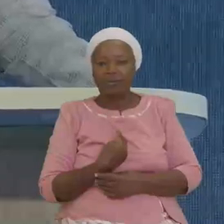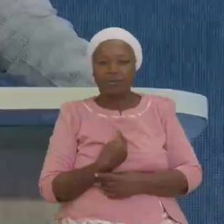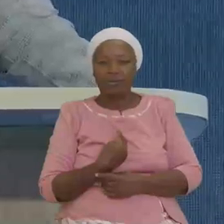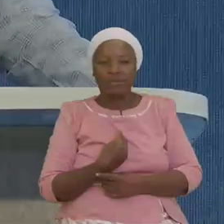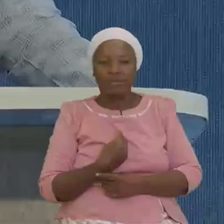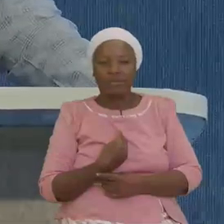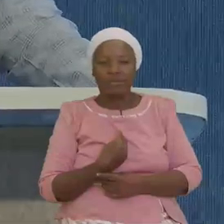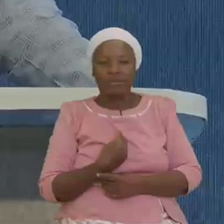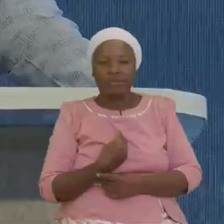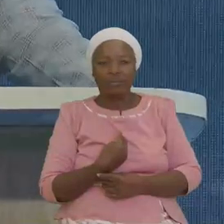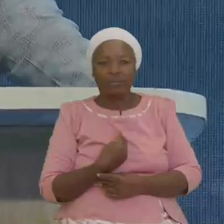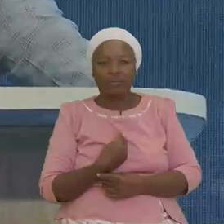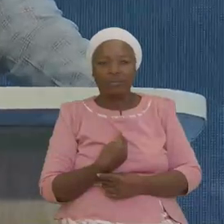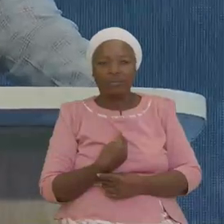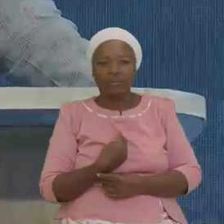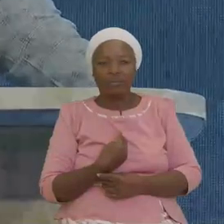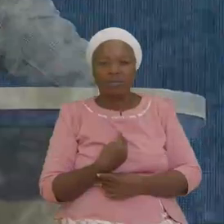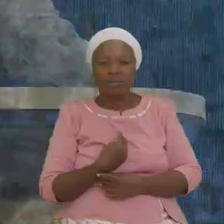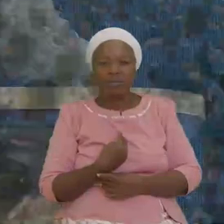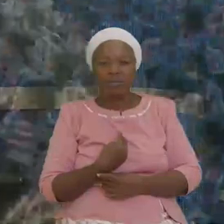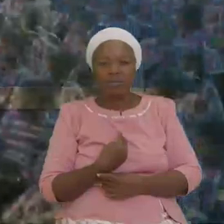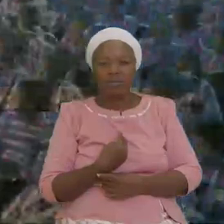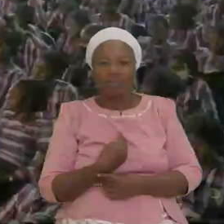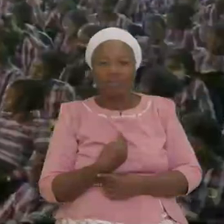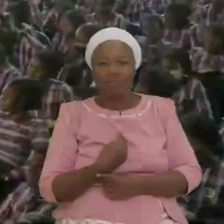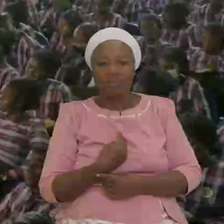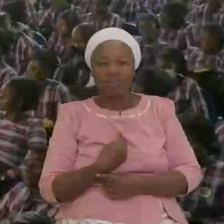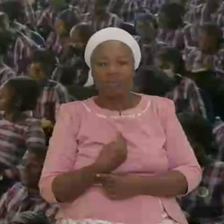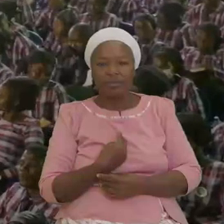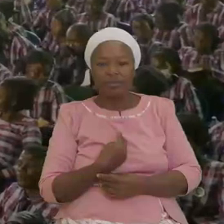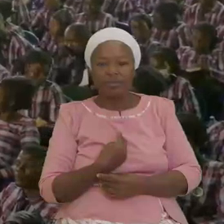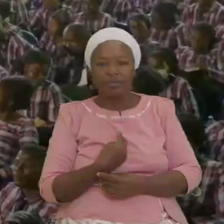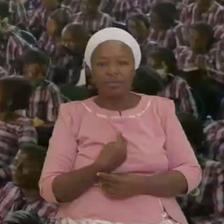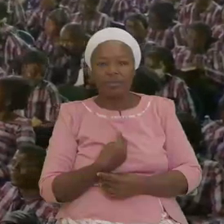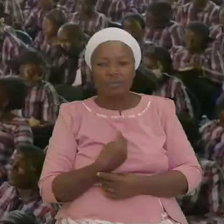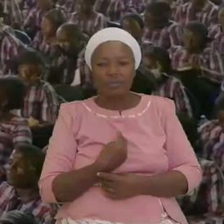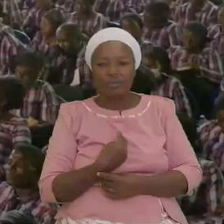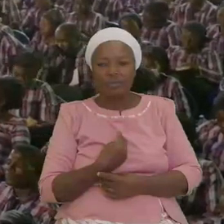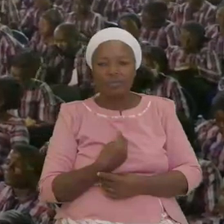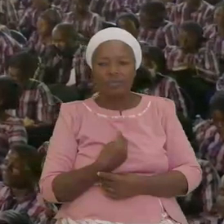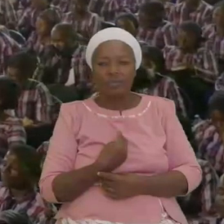nous était proposée. L'espérance qui nous était proposée.